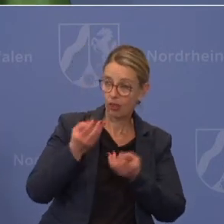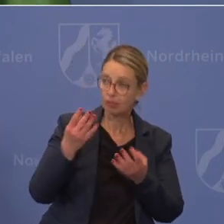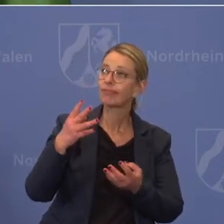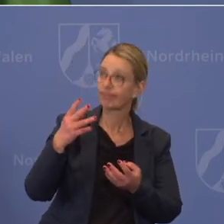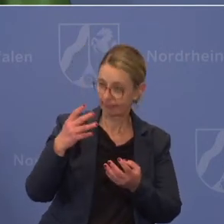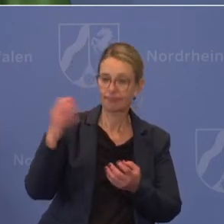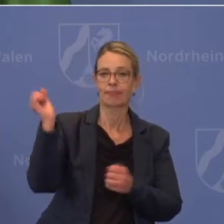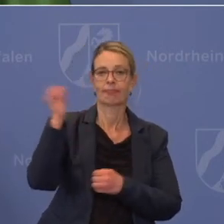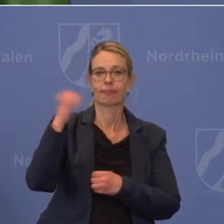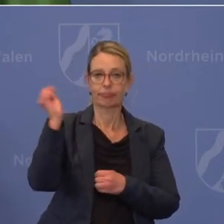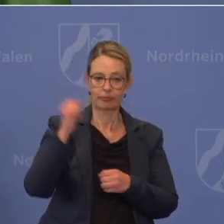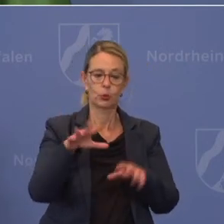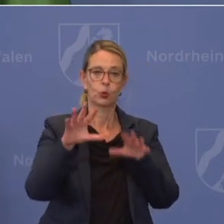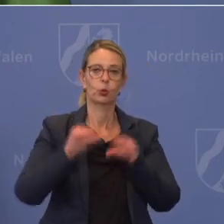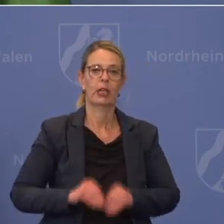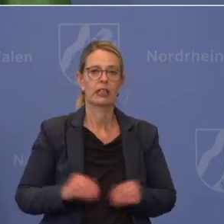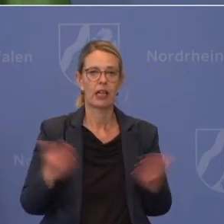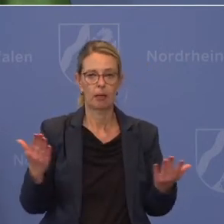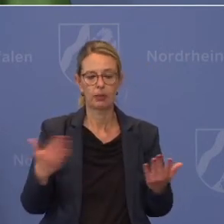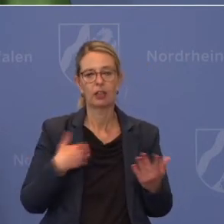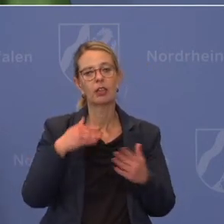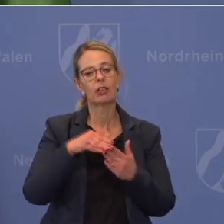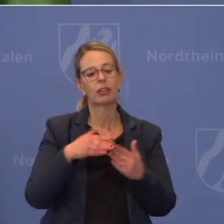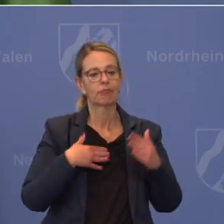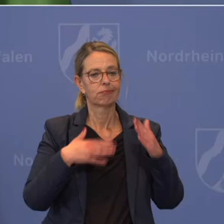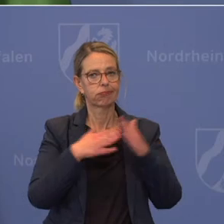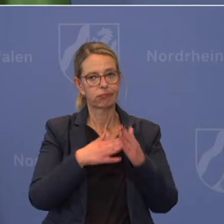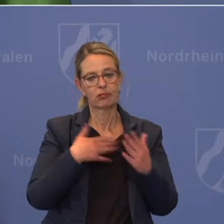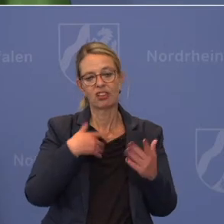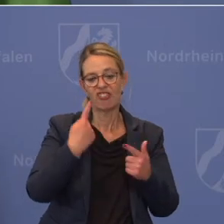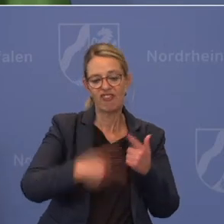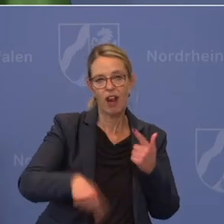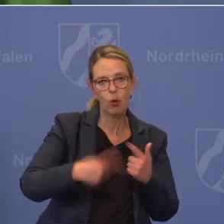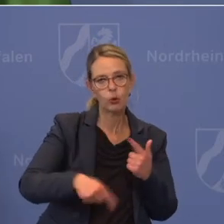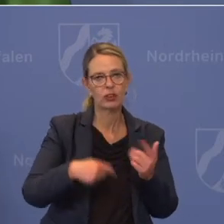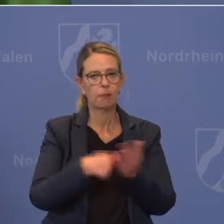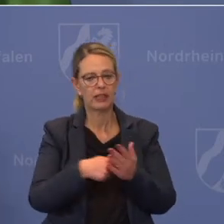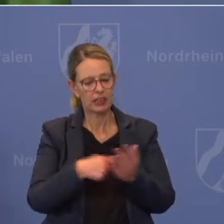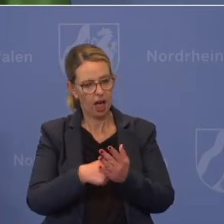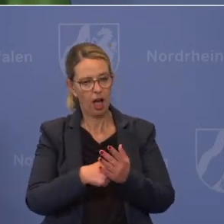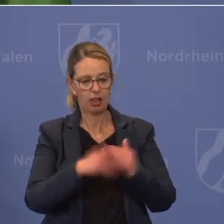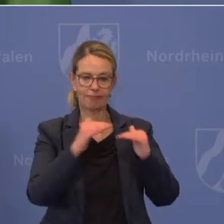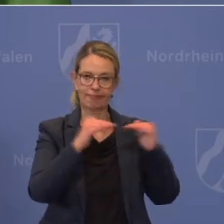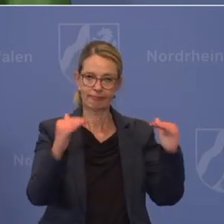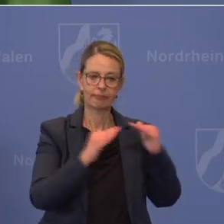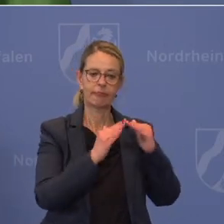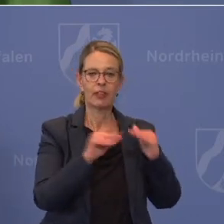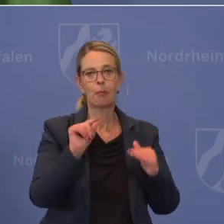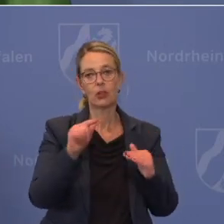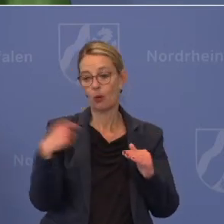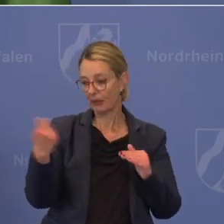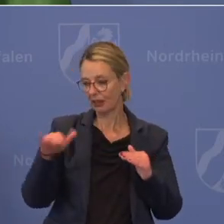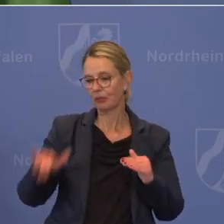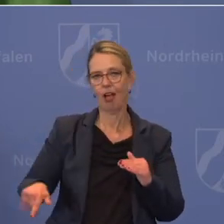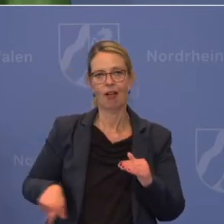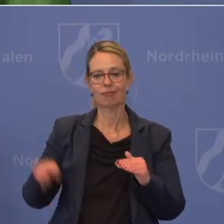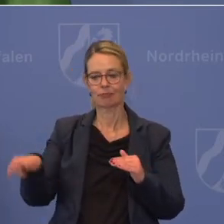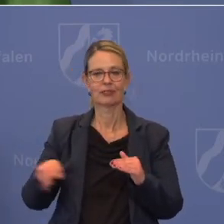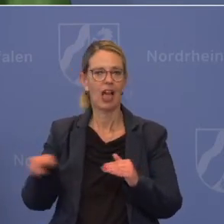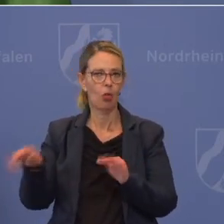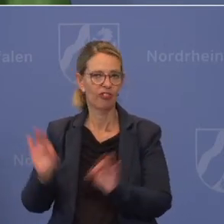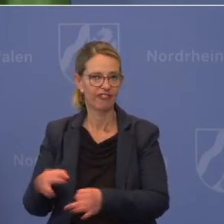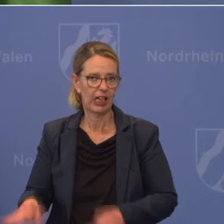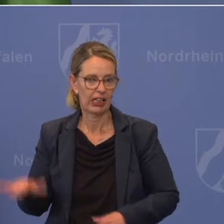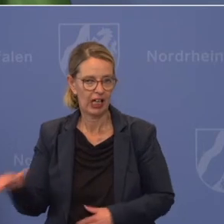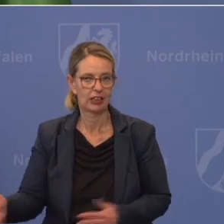aufgreift. Die befristete Anhebung des Höchstbetrags für den Verlustrücktrag sichert Liquidität in den Betrieben. Ein